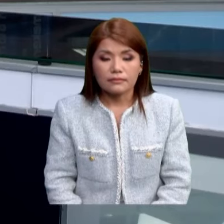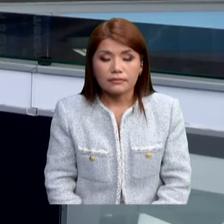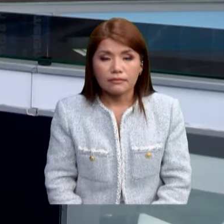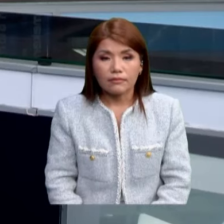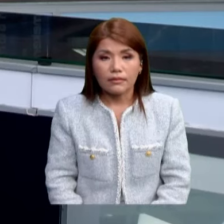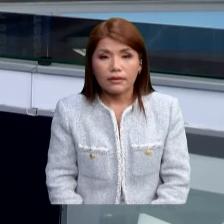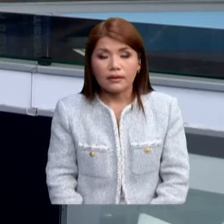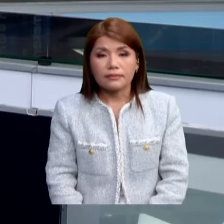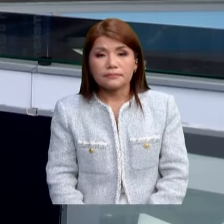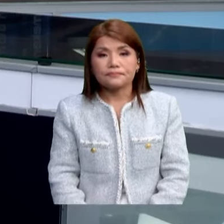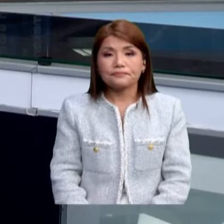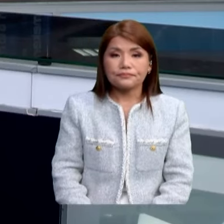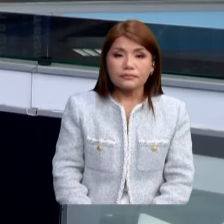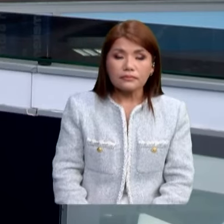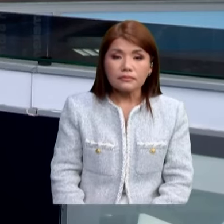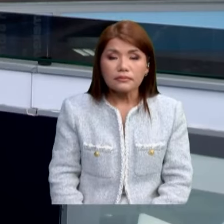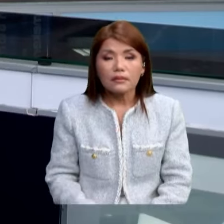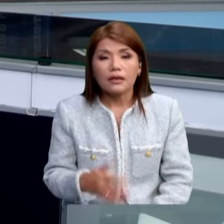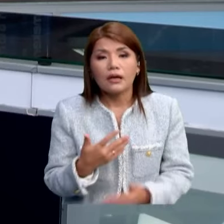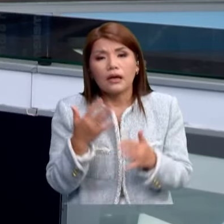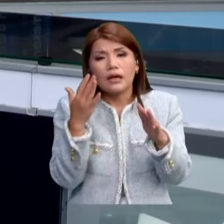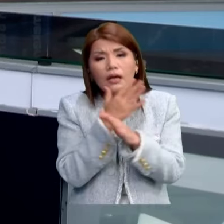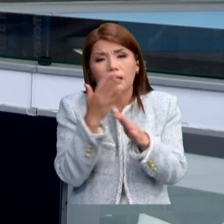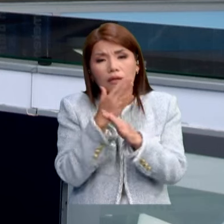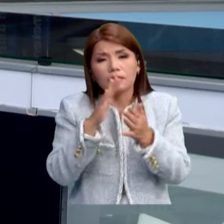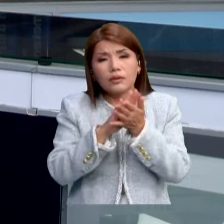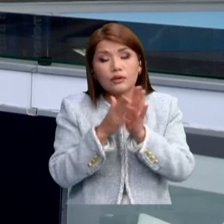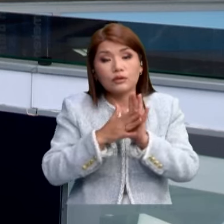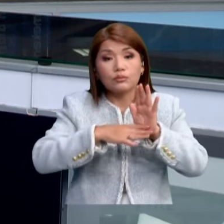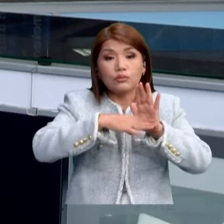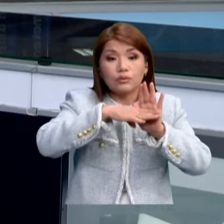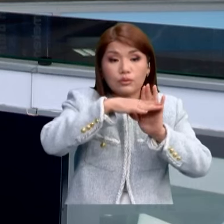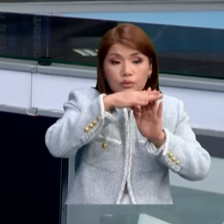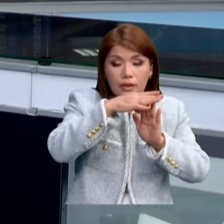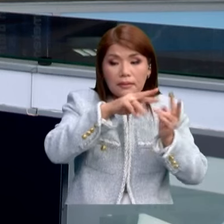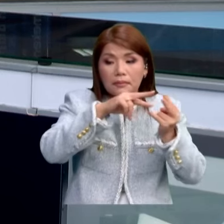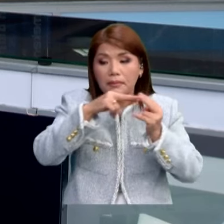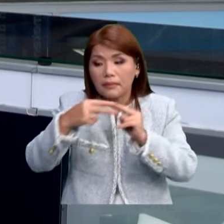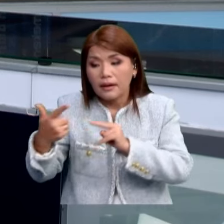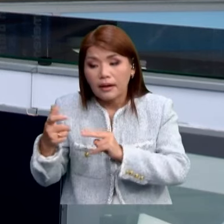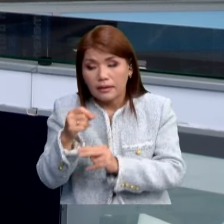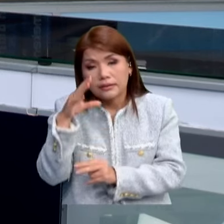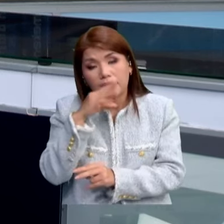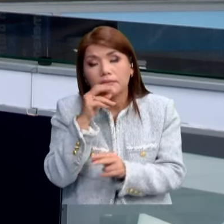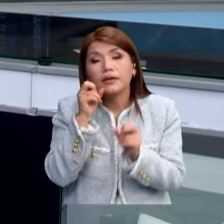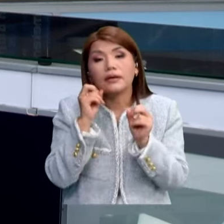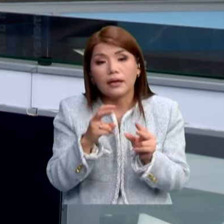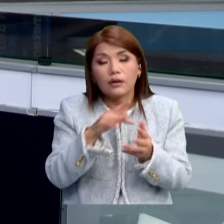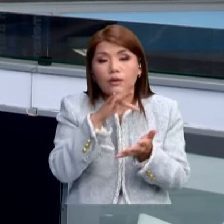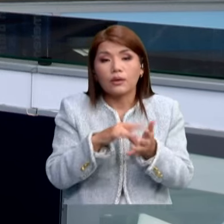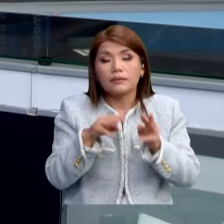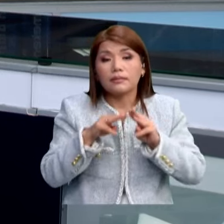Готов ли Карме к переходу на газ для улучшения экологической обстановки в Темиртау? Сегодня в городе Металлургов состоялся